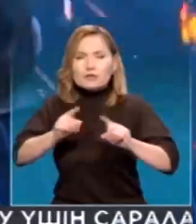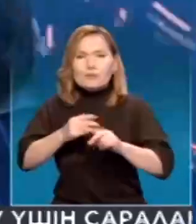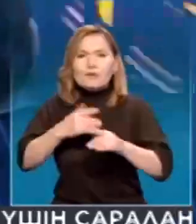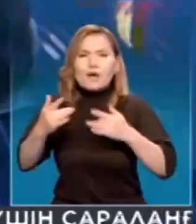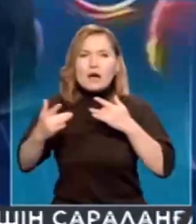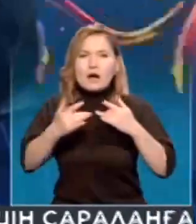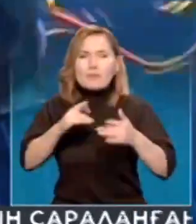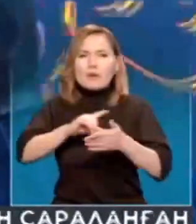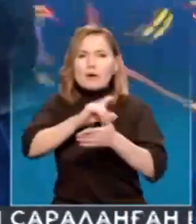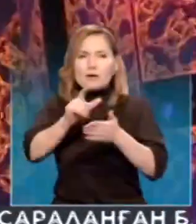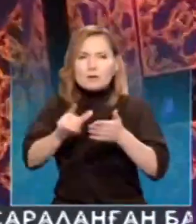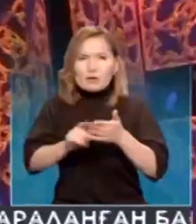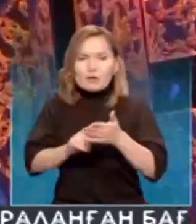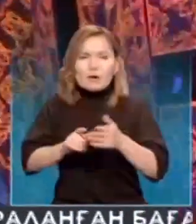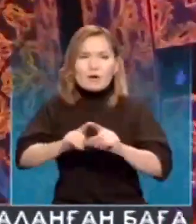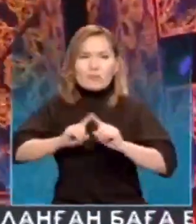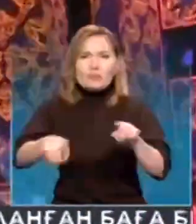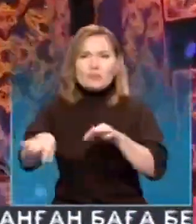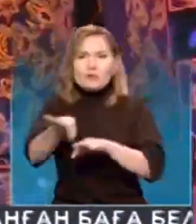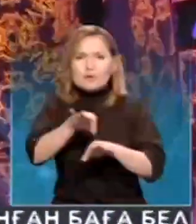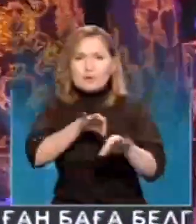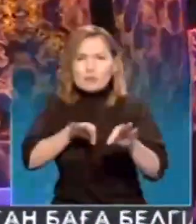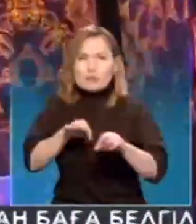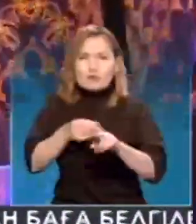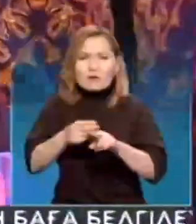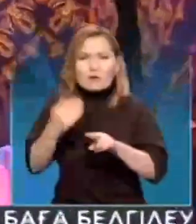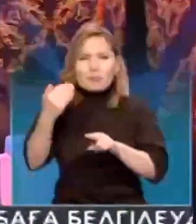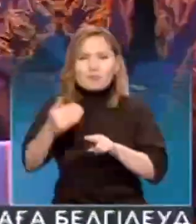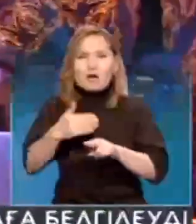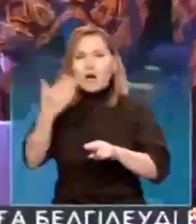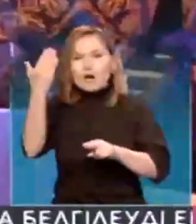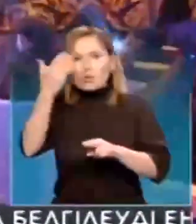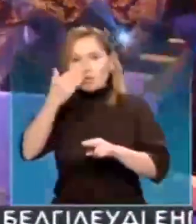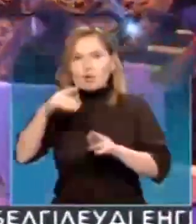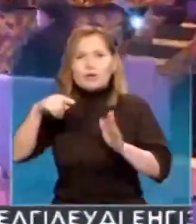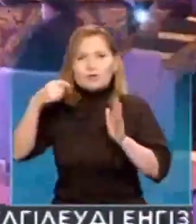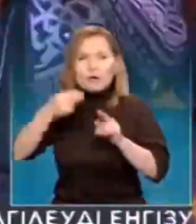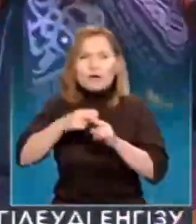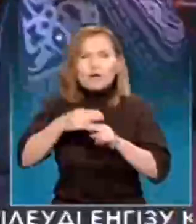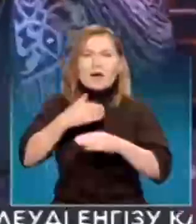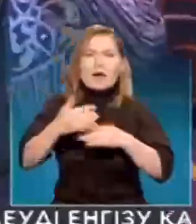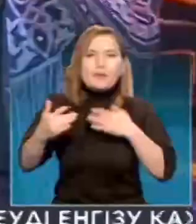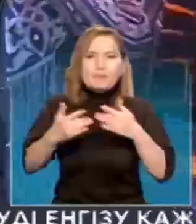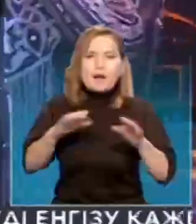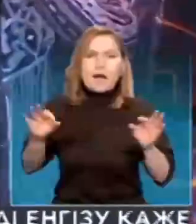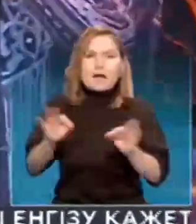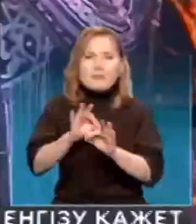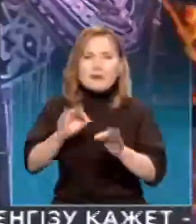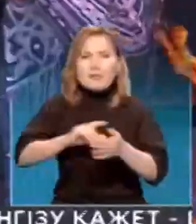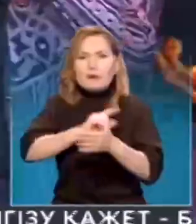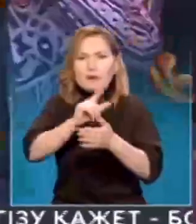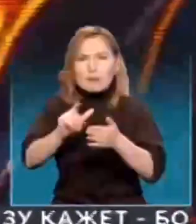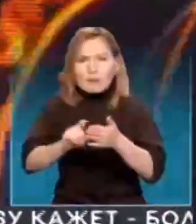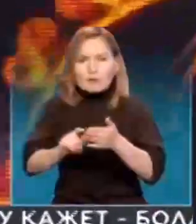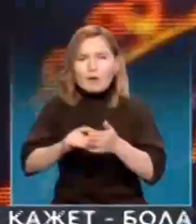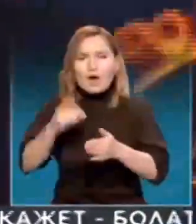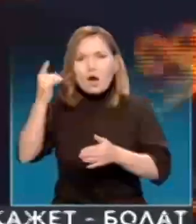әр жанрдағы айтулы шығармаларды дәріптейтін жоба. Бұл тізімге кинотуынды, спектакль, ән, әдеби